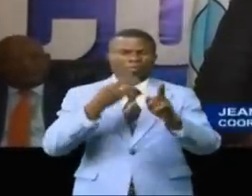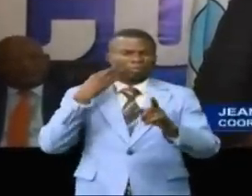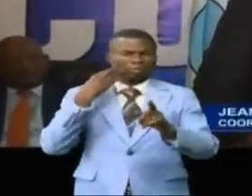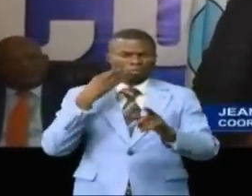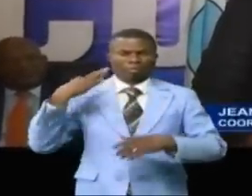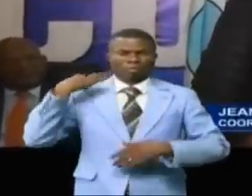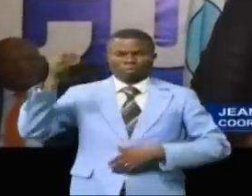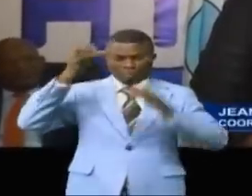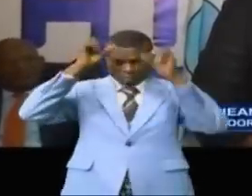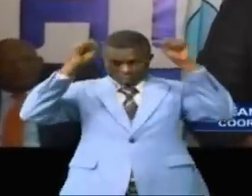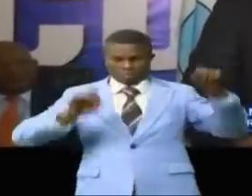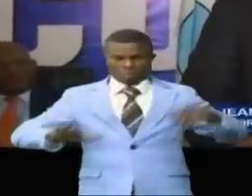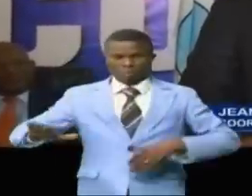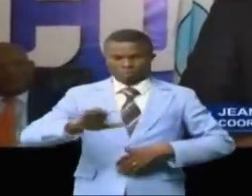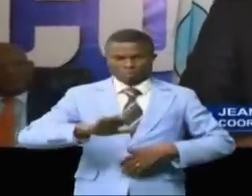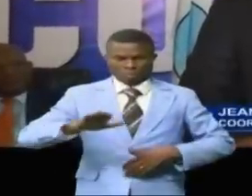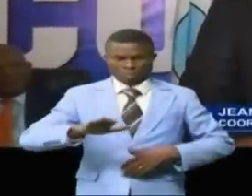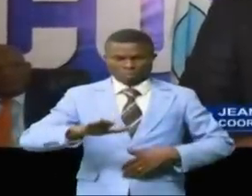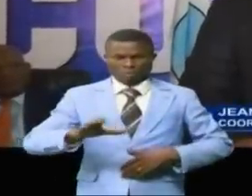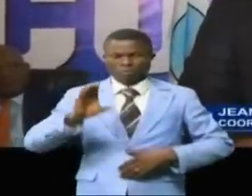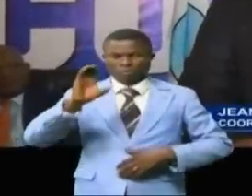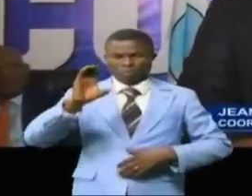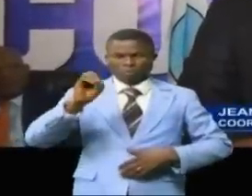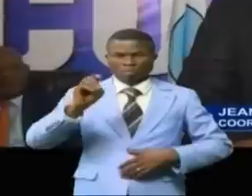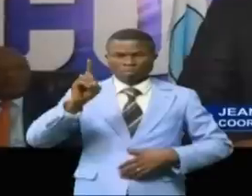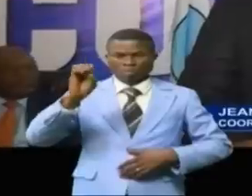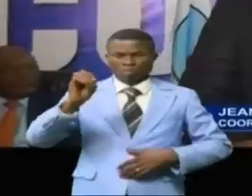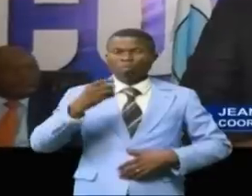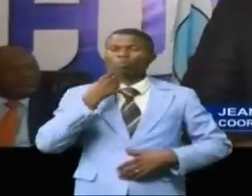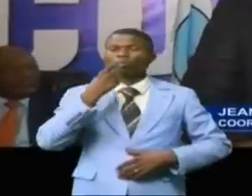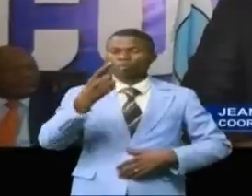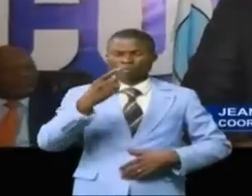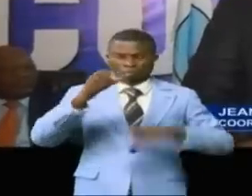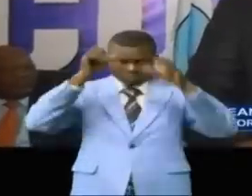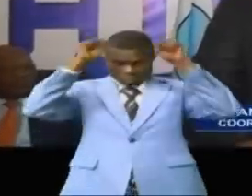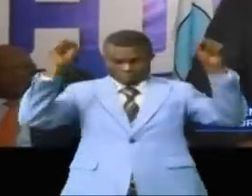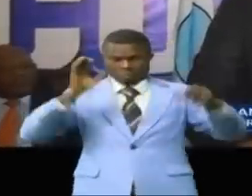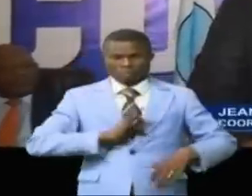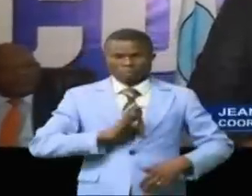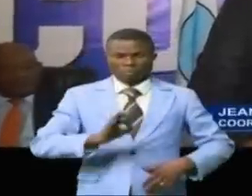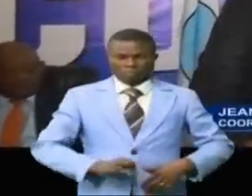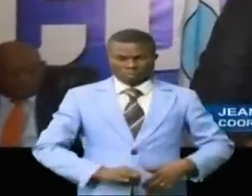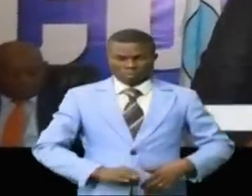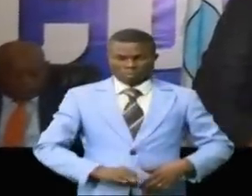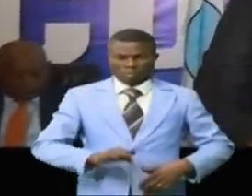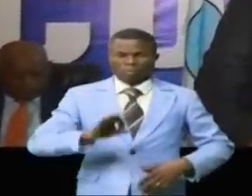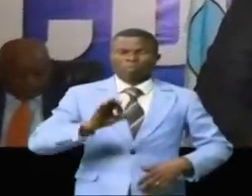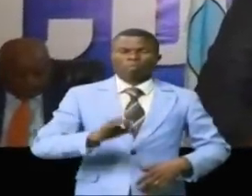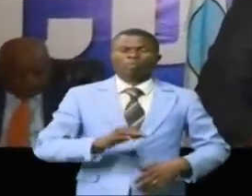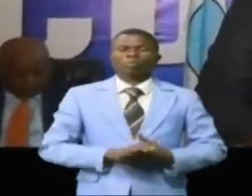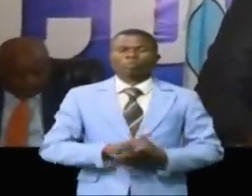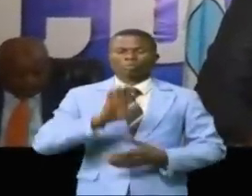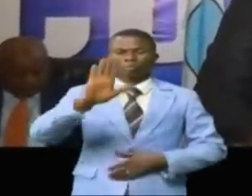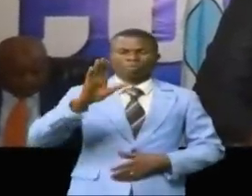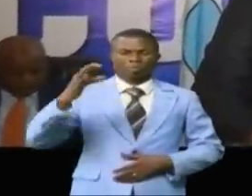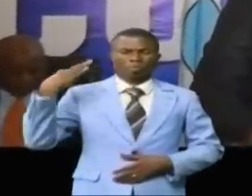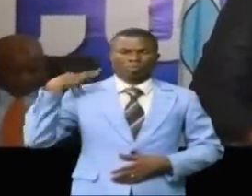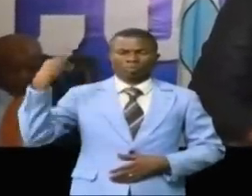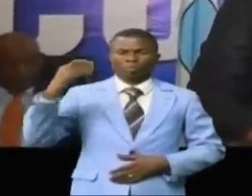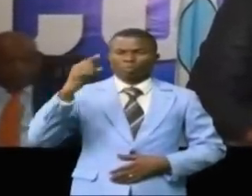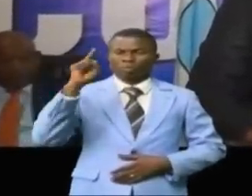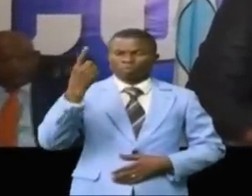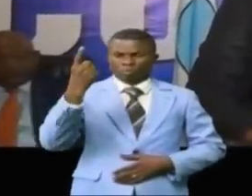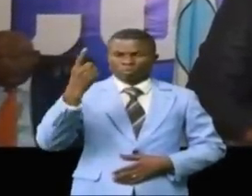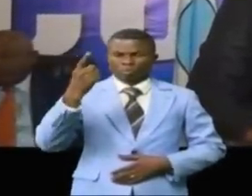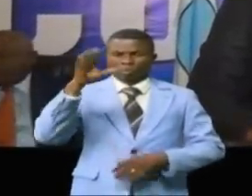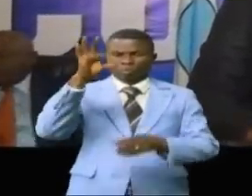candidat président de la République, la CODE déclare solennellement le président Félix-Antoine Tshisekedi Tshilombo comme son candidat